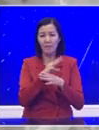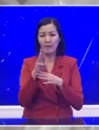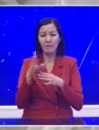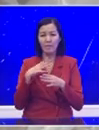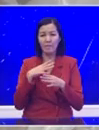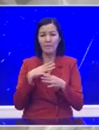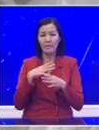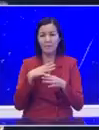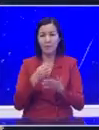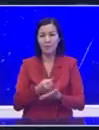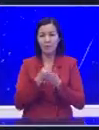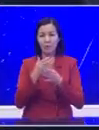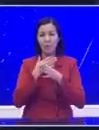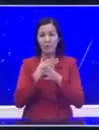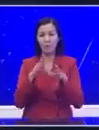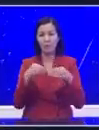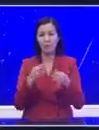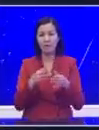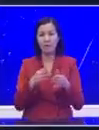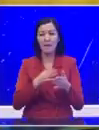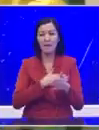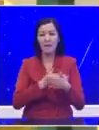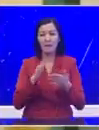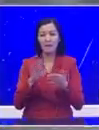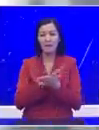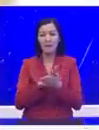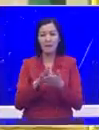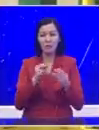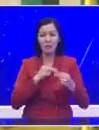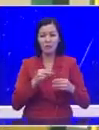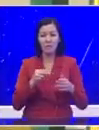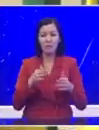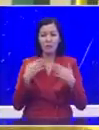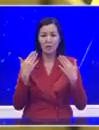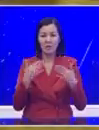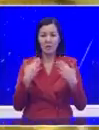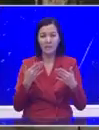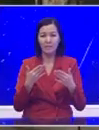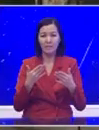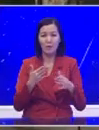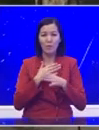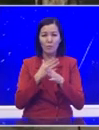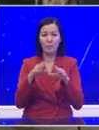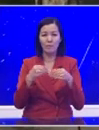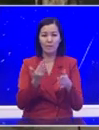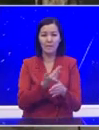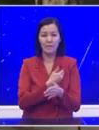оларға ерекше қолдау білдірді. Осылайша волонтерлар олардың жұмысын жеңілдетіп, рухани демеу бермек. Бұндай